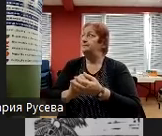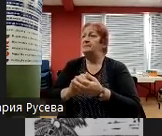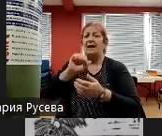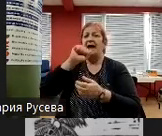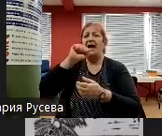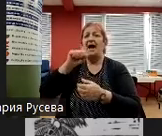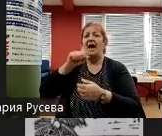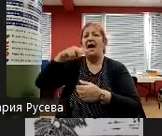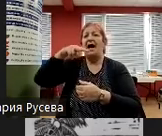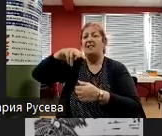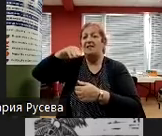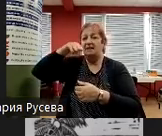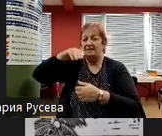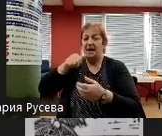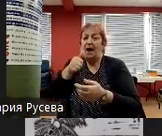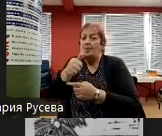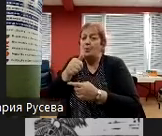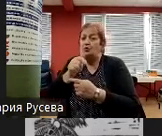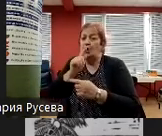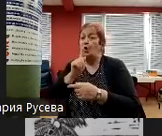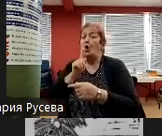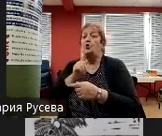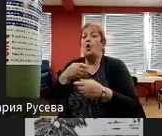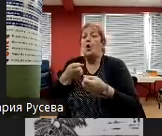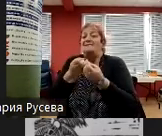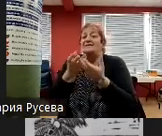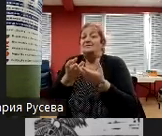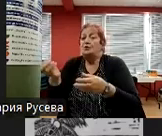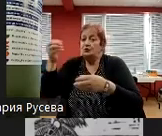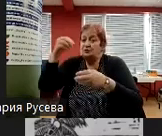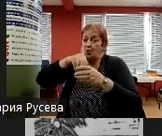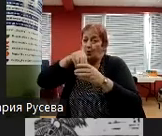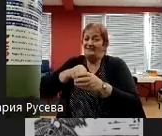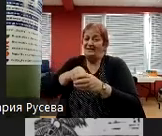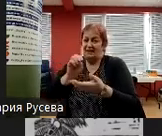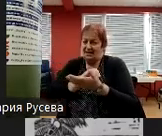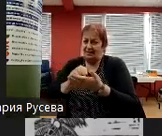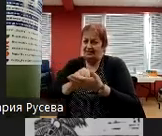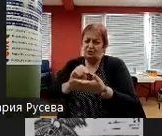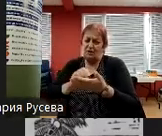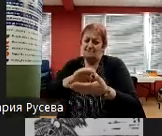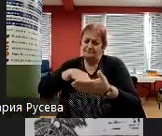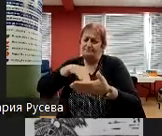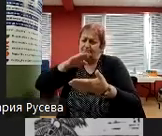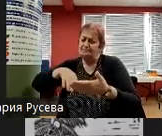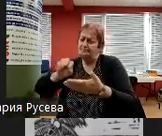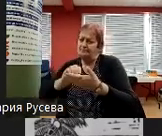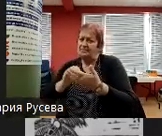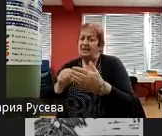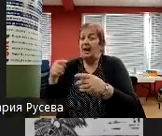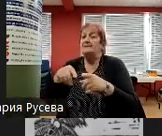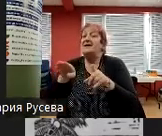Това е бутона, който ви позволява да добавите и да напишете текст към, съответно